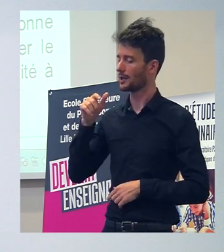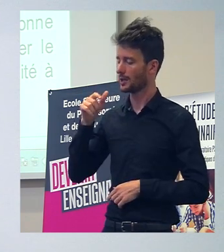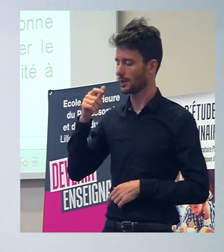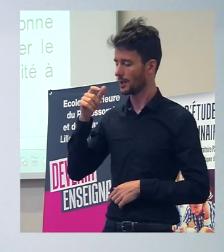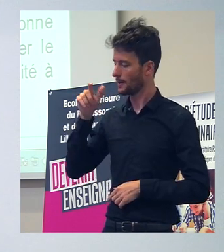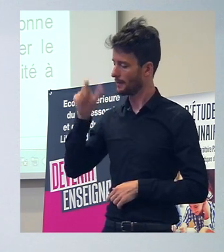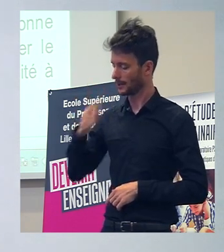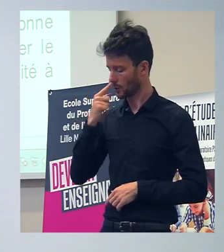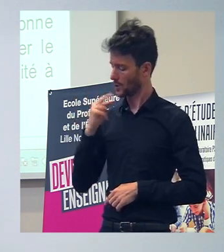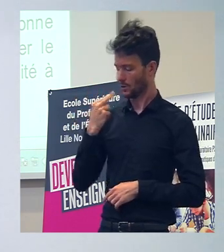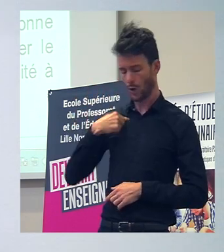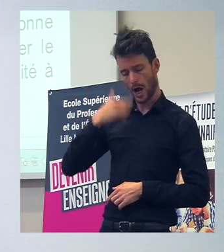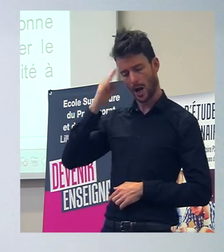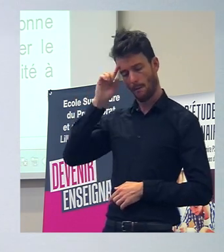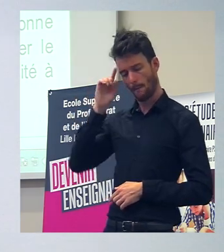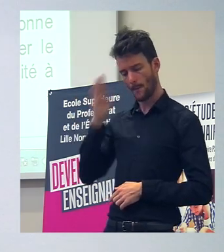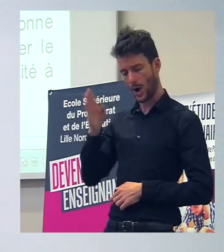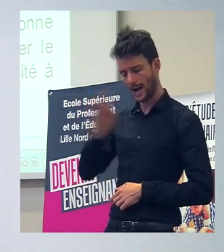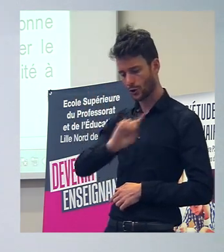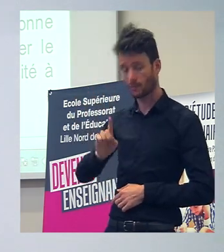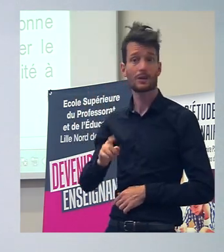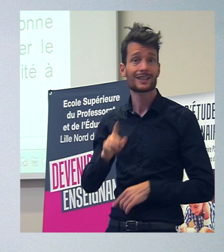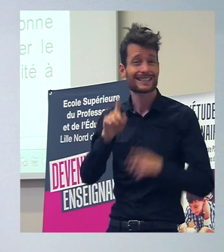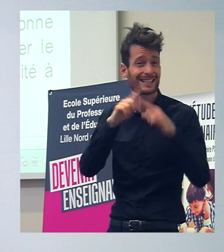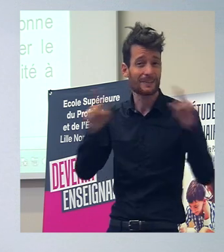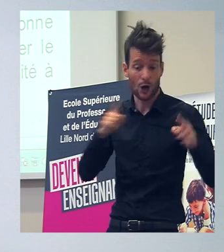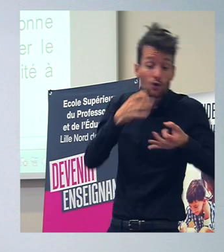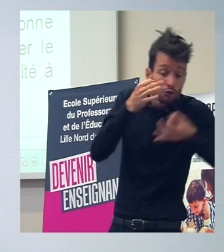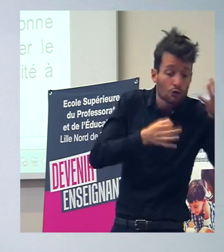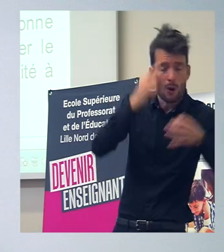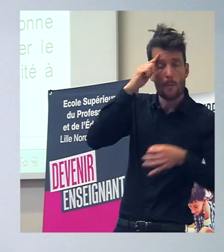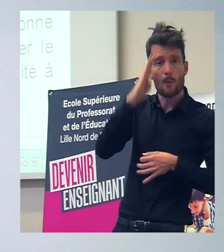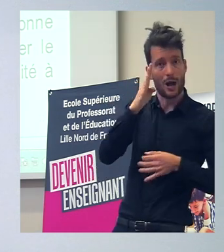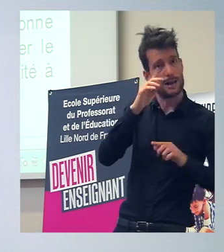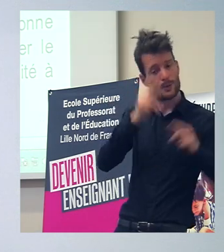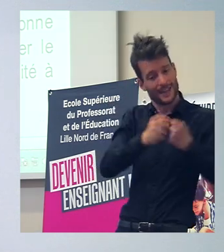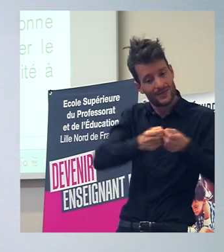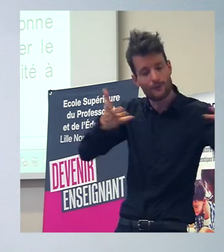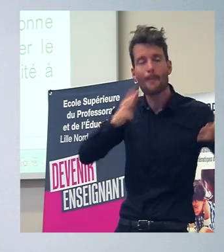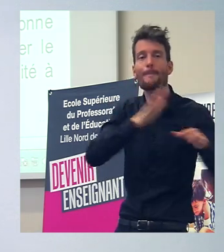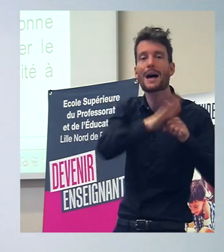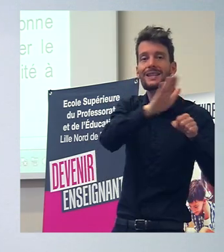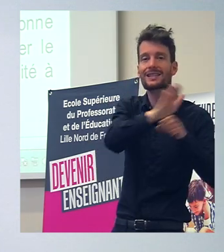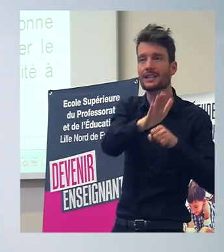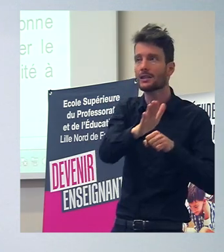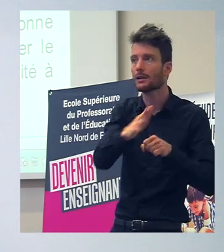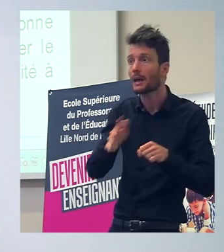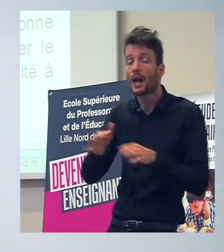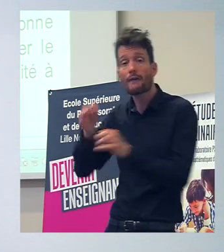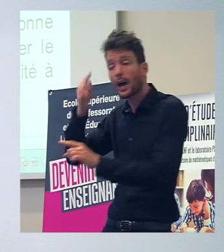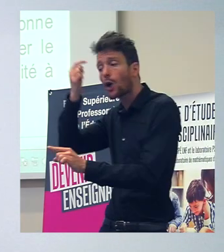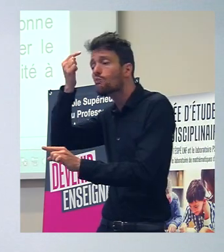moraux, mais non. C'est leur jugement moral qui n'est pas développé suffisamment, peut-être, mais ça ne dit rien de